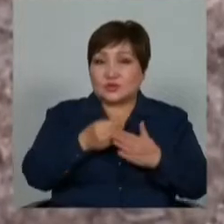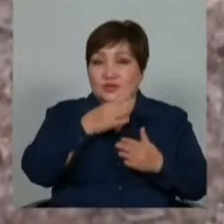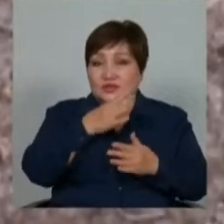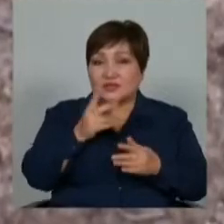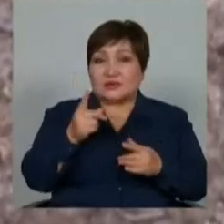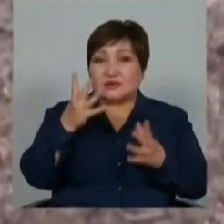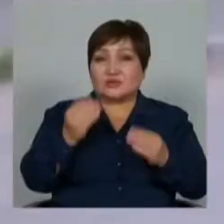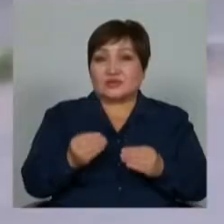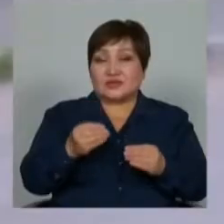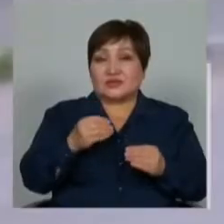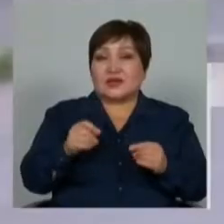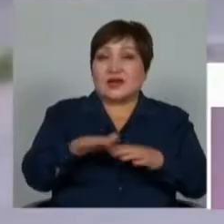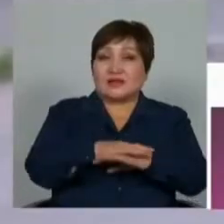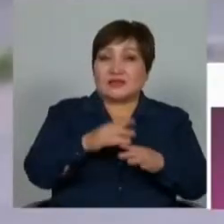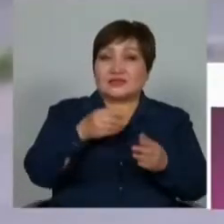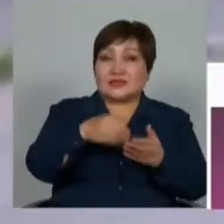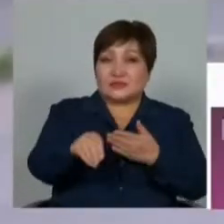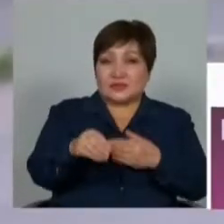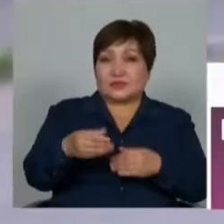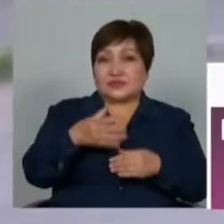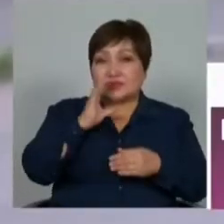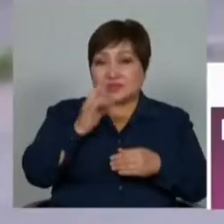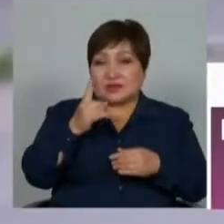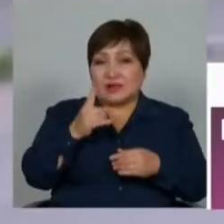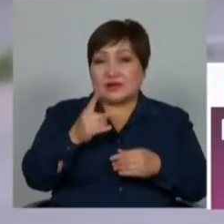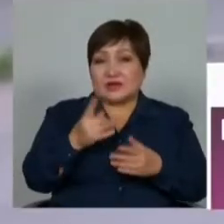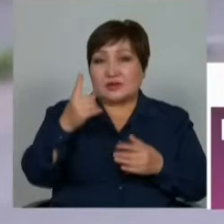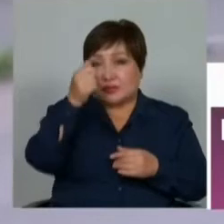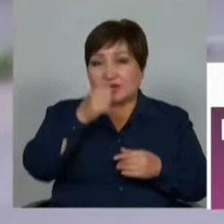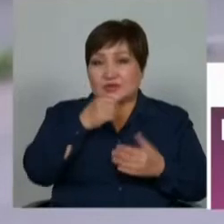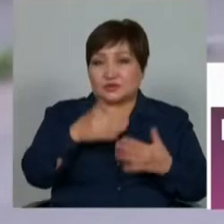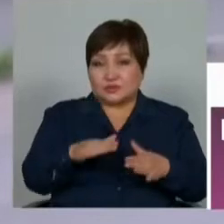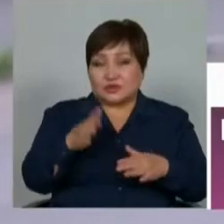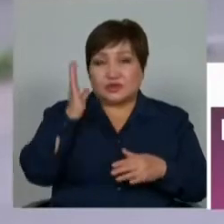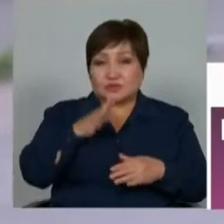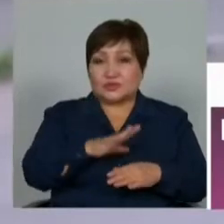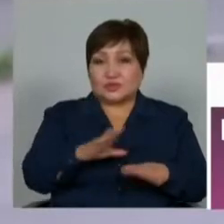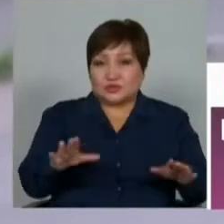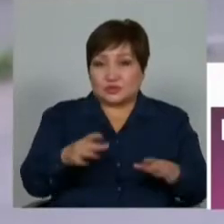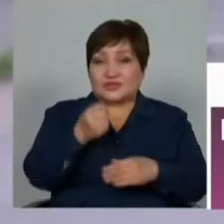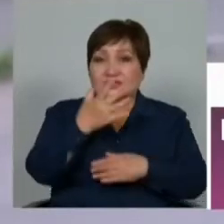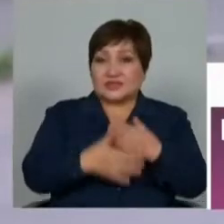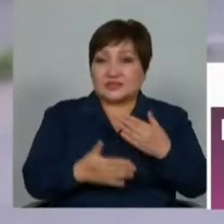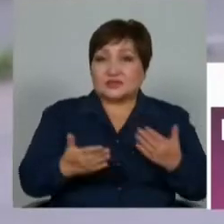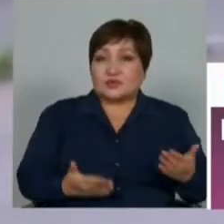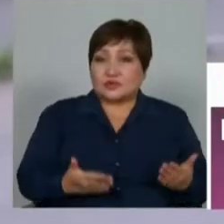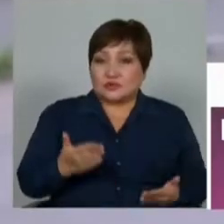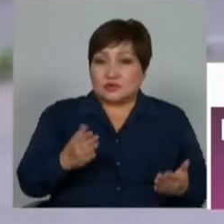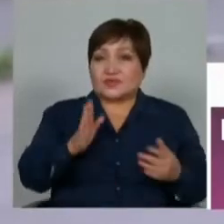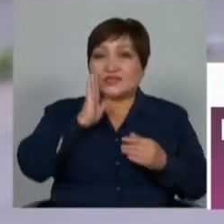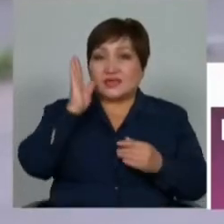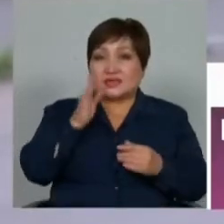халық сатып алып ішеді. Бізде өзімізде бір ай уақыттай вот су келген жоқ. Енді центрда тұрғандықтан бізге енді уақытылы таңертеңгі